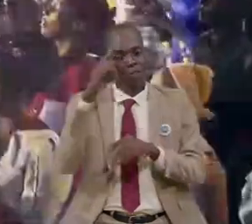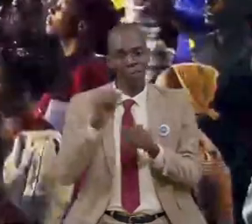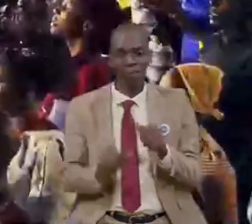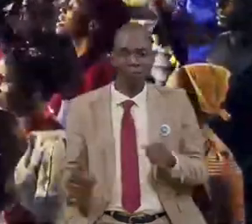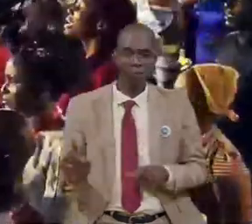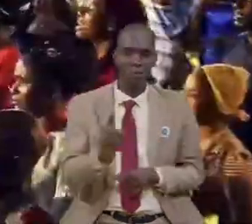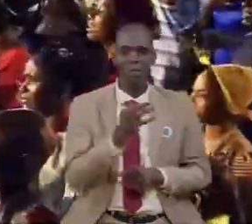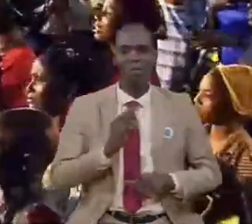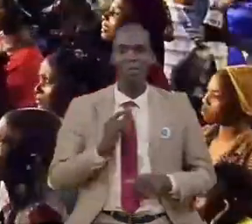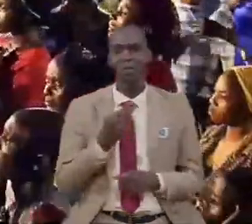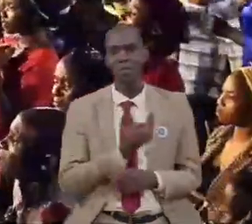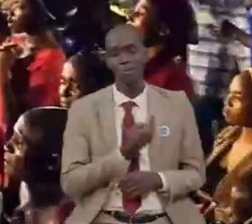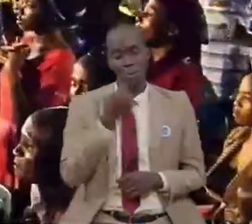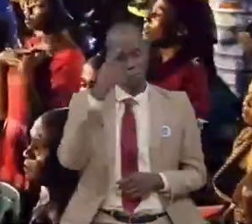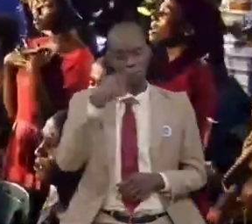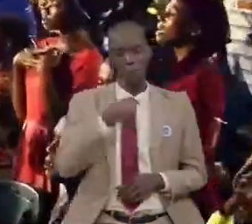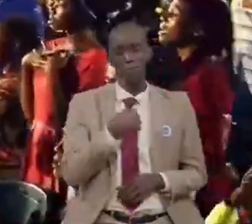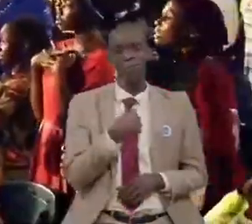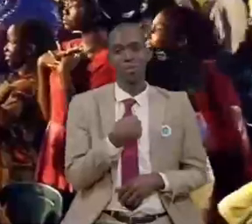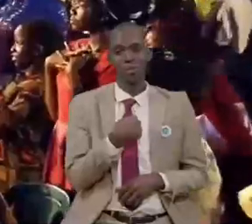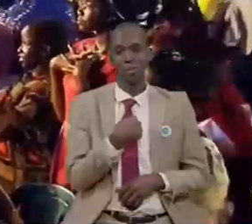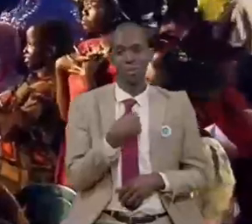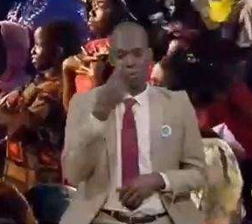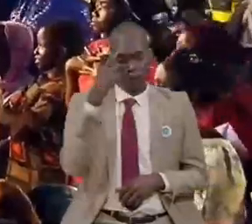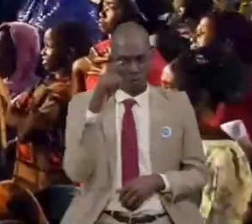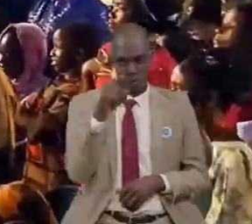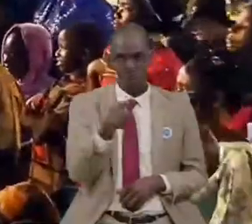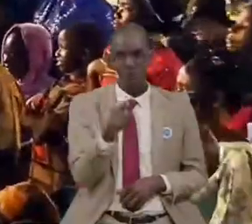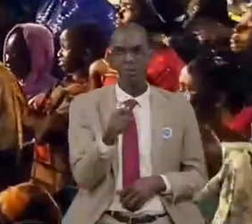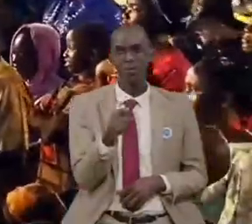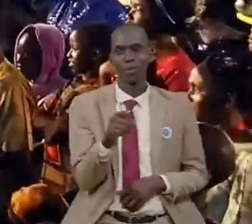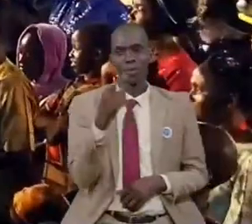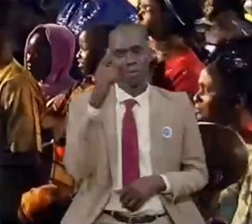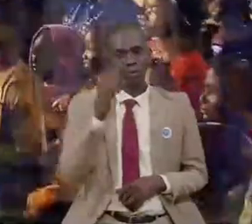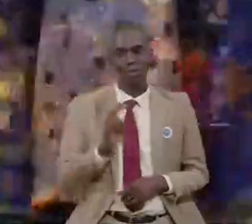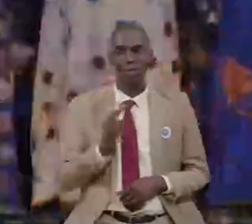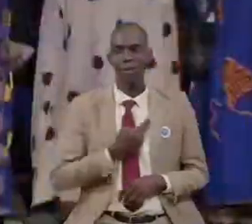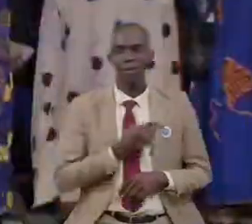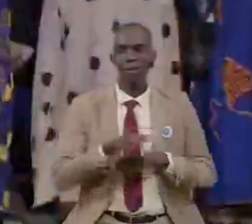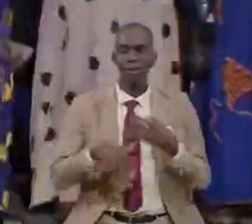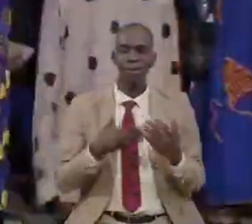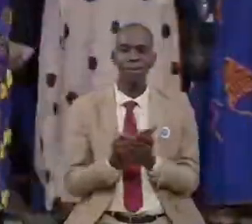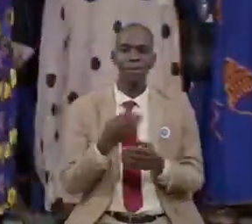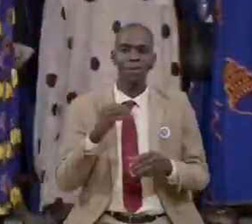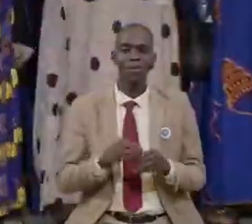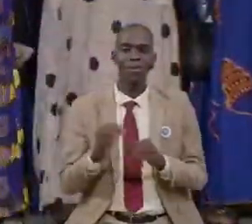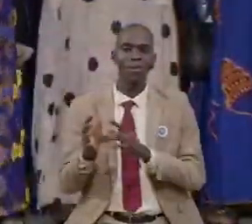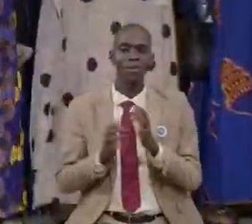moi, pour vous, pour nous tous, au nom de